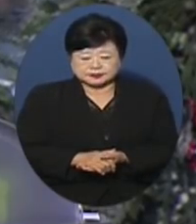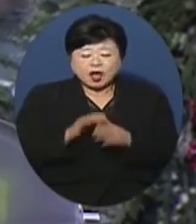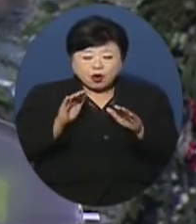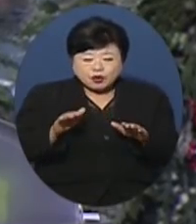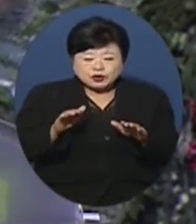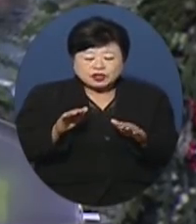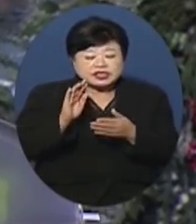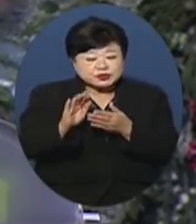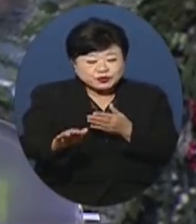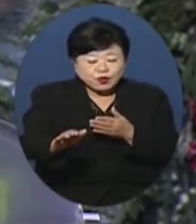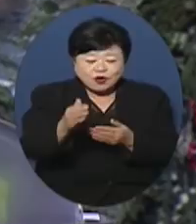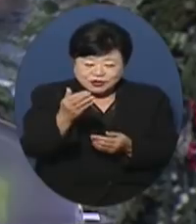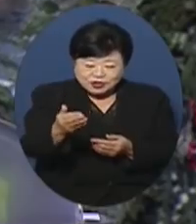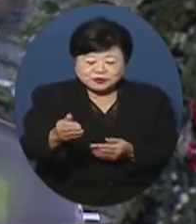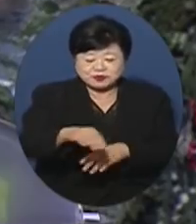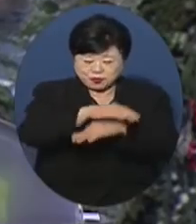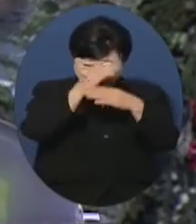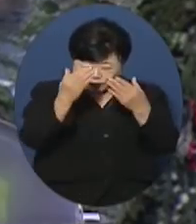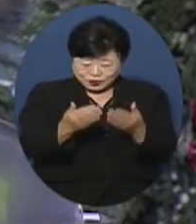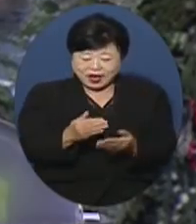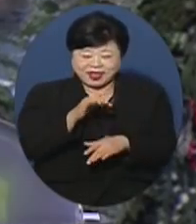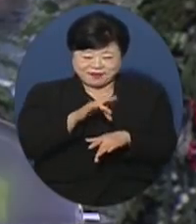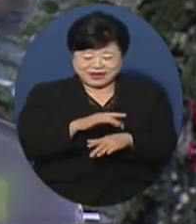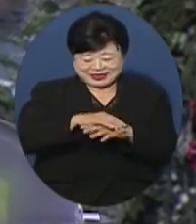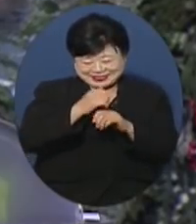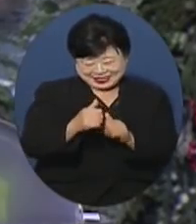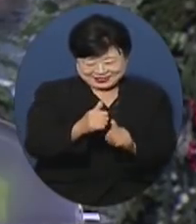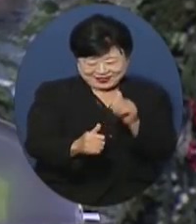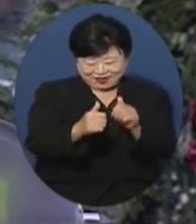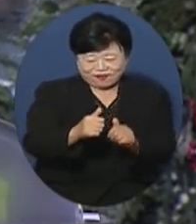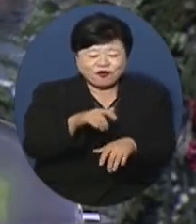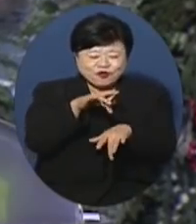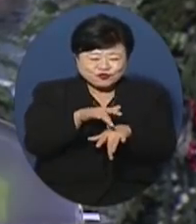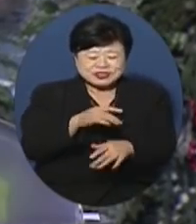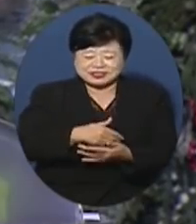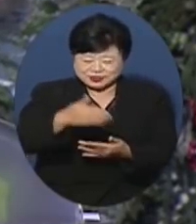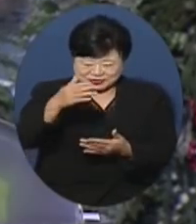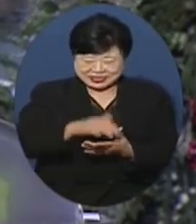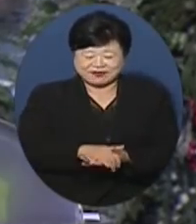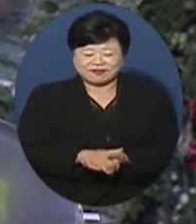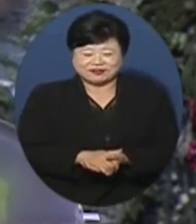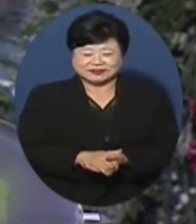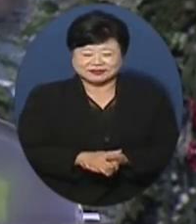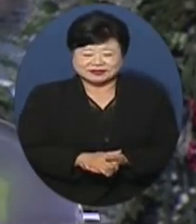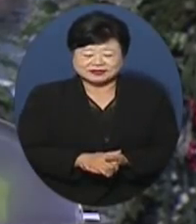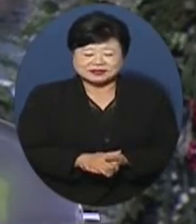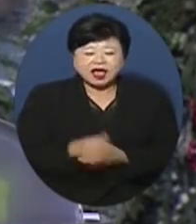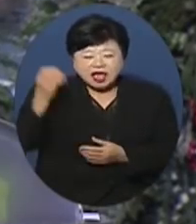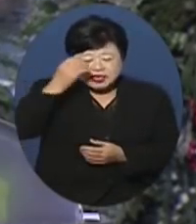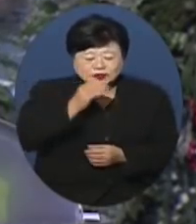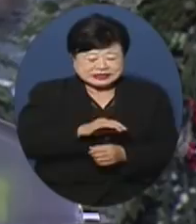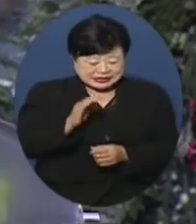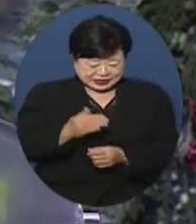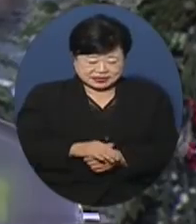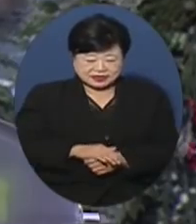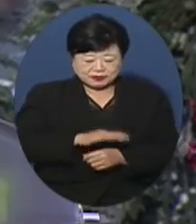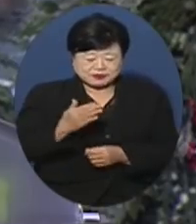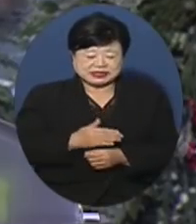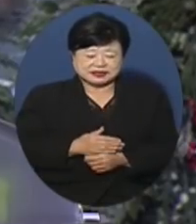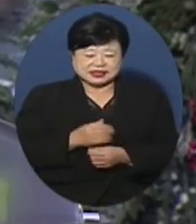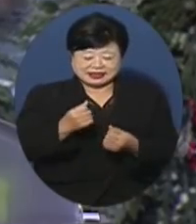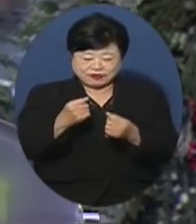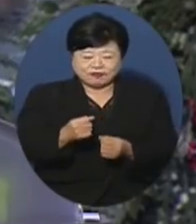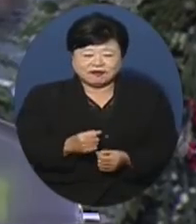오늘 이후로 여러분 모두가 마귀를 대적하고 귀신을 쫓아내므로 영혼의 잘됨같이